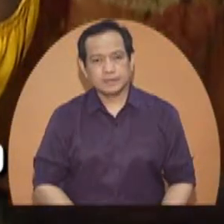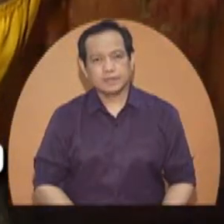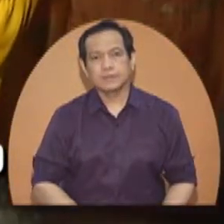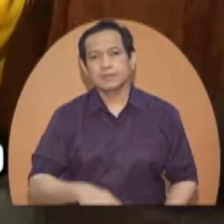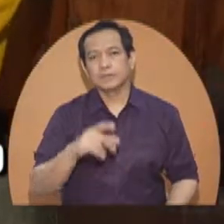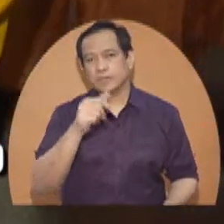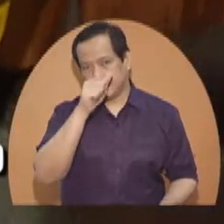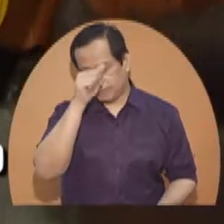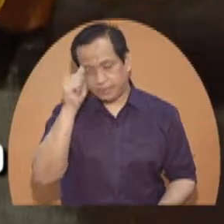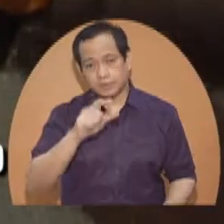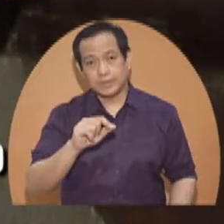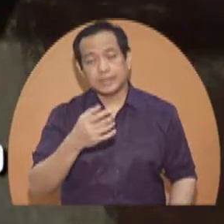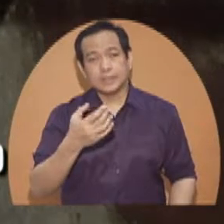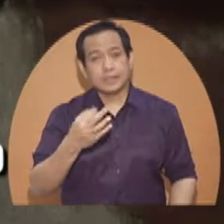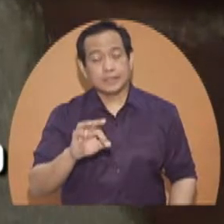April